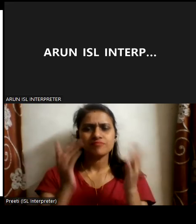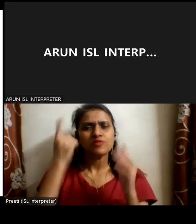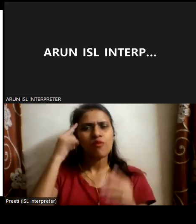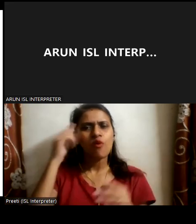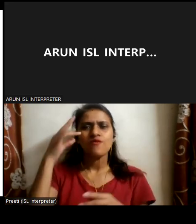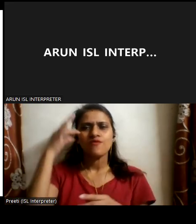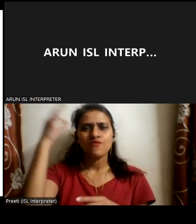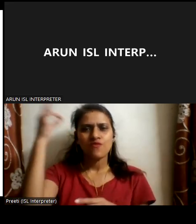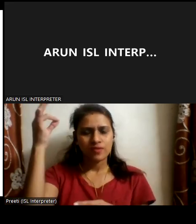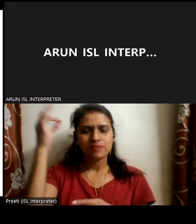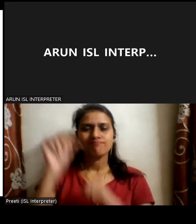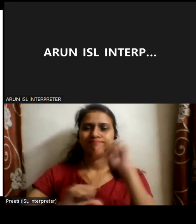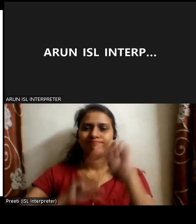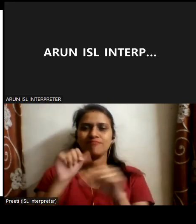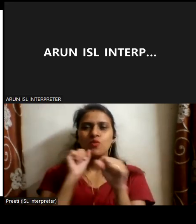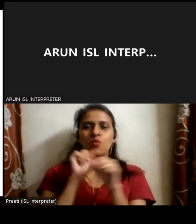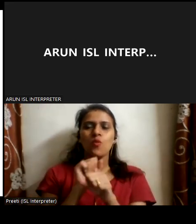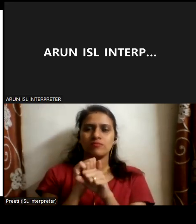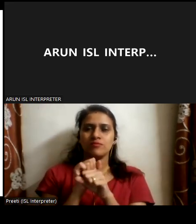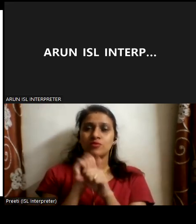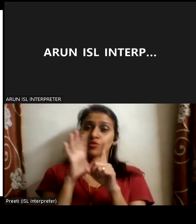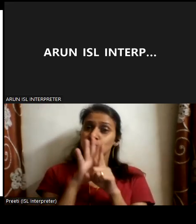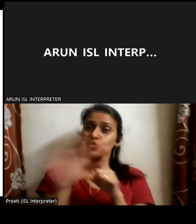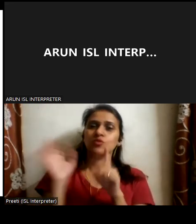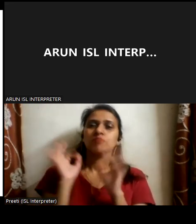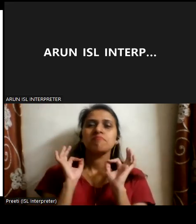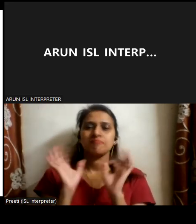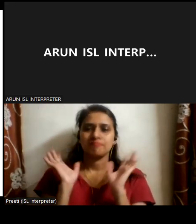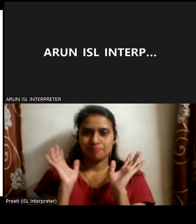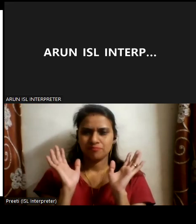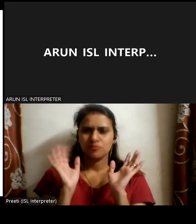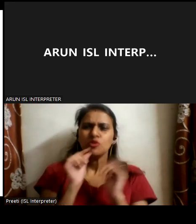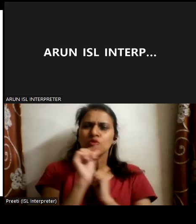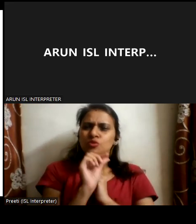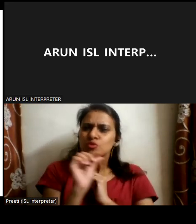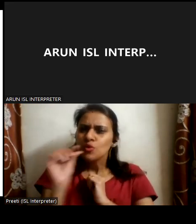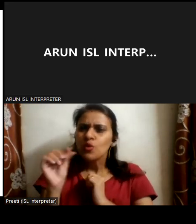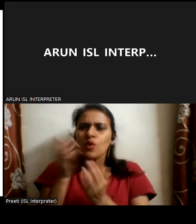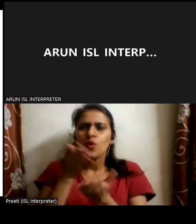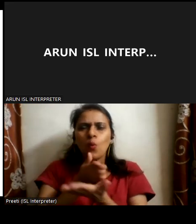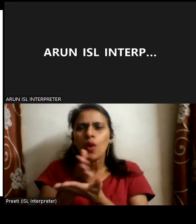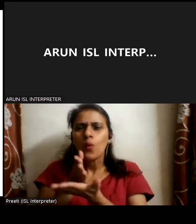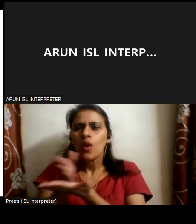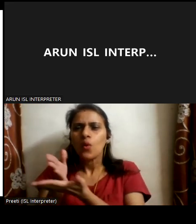this entire movement, हम सभी अपने छोटे छोटे तरीके से इस